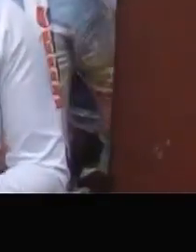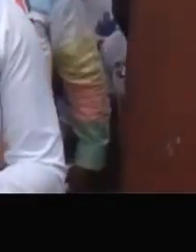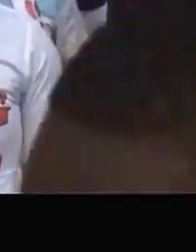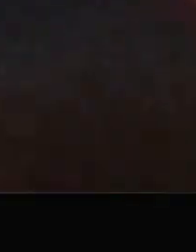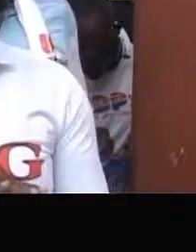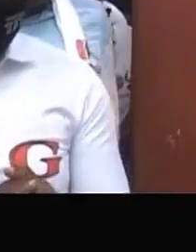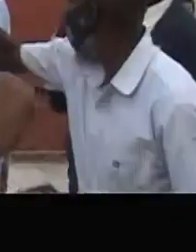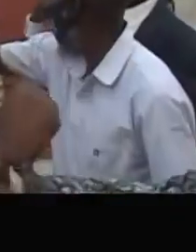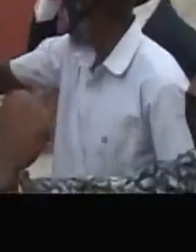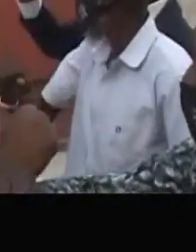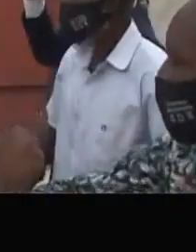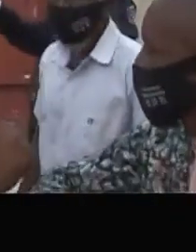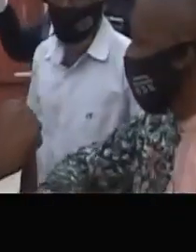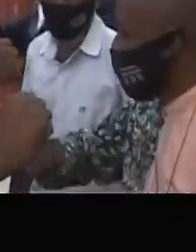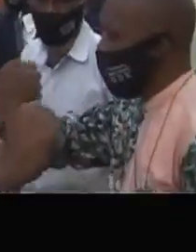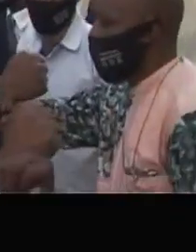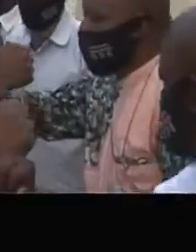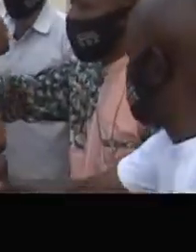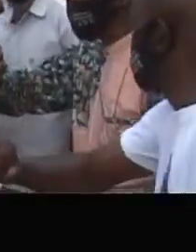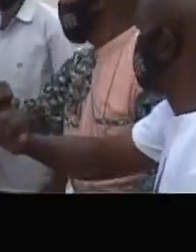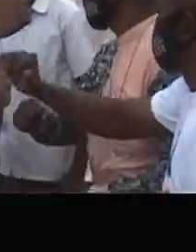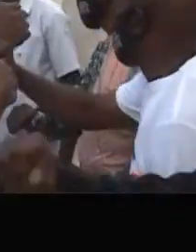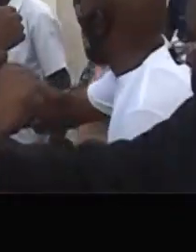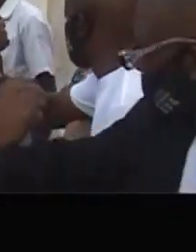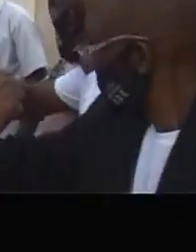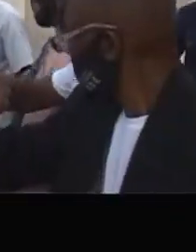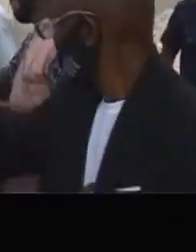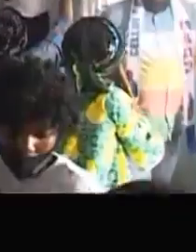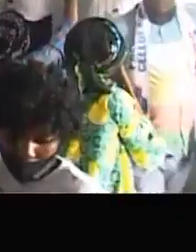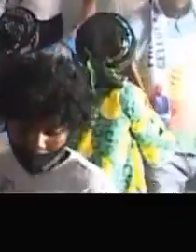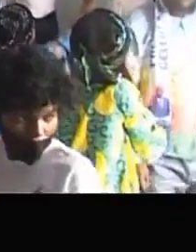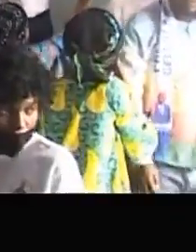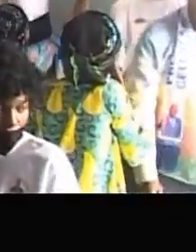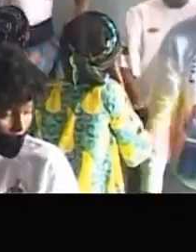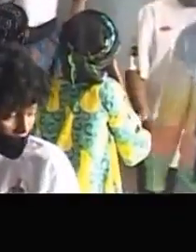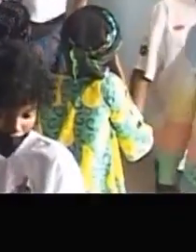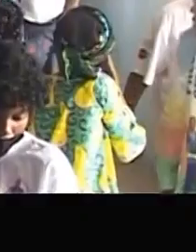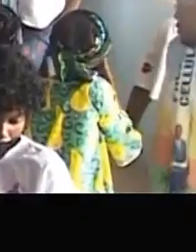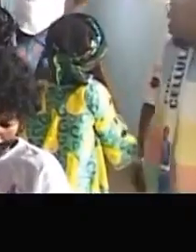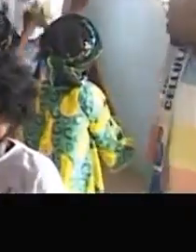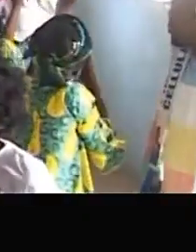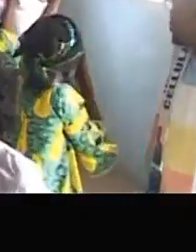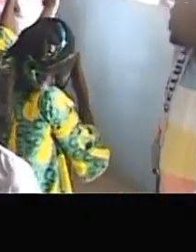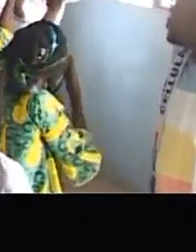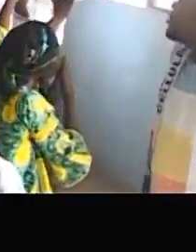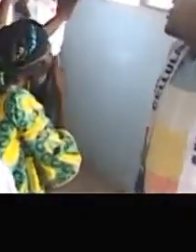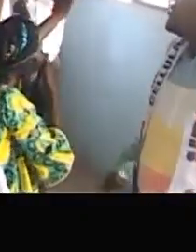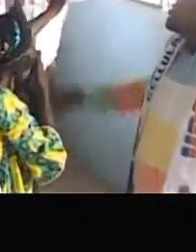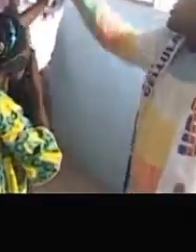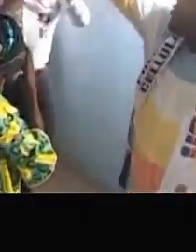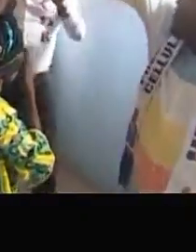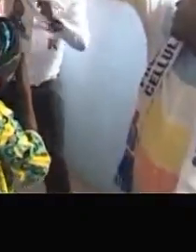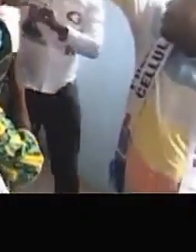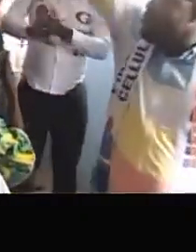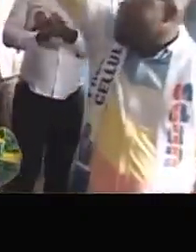soutiens à apporter à l'Union sacrée de la nation, vision chère, président de la République, Félix-Antoine Tshisekedi Tshilombo. Ayant fait l'objet